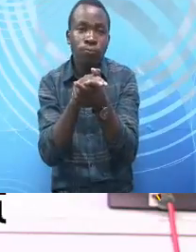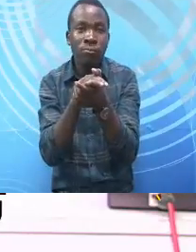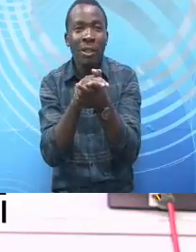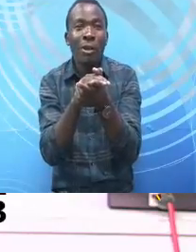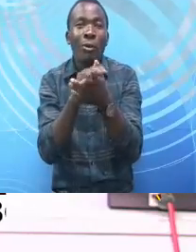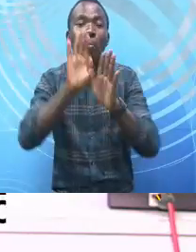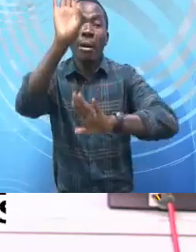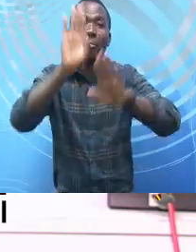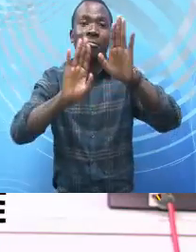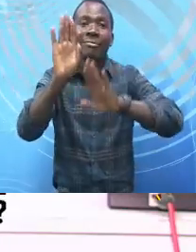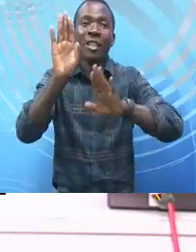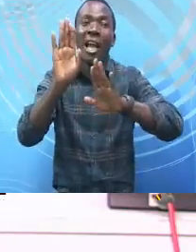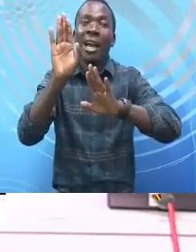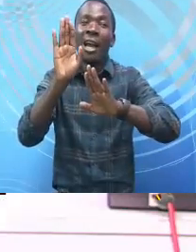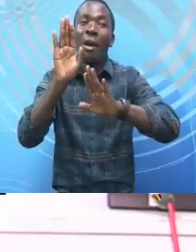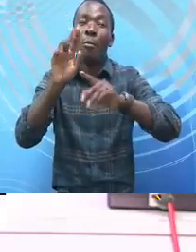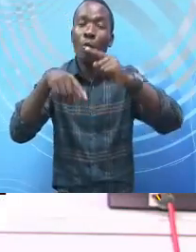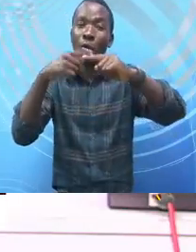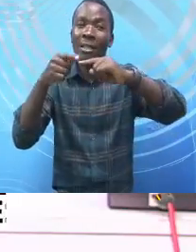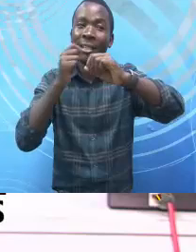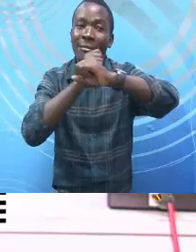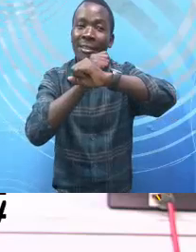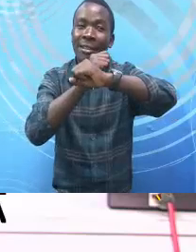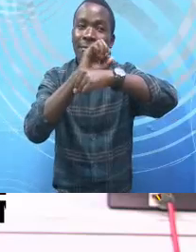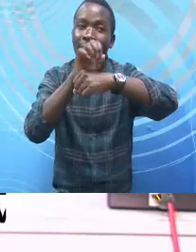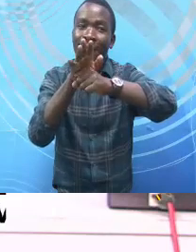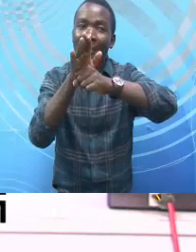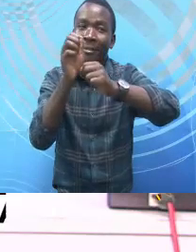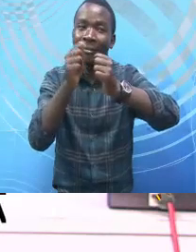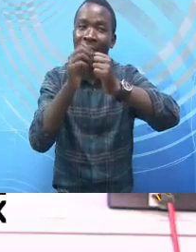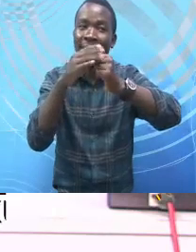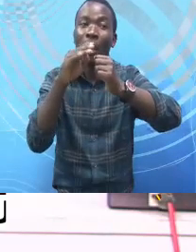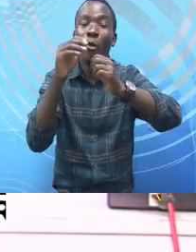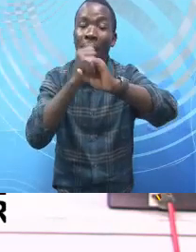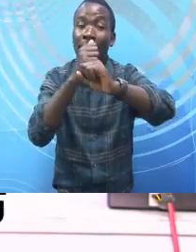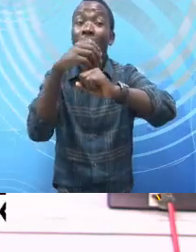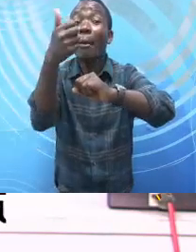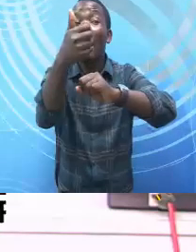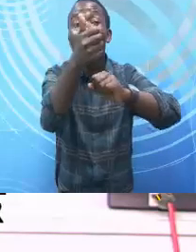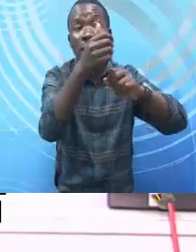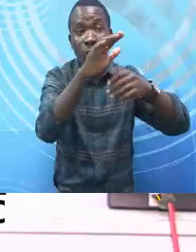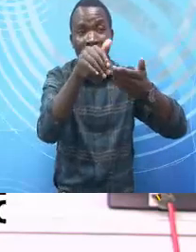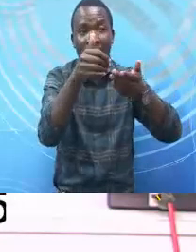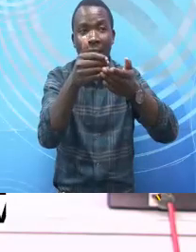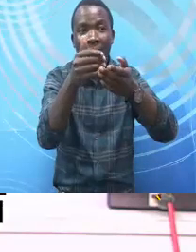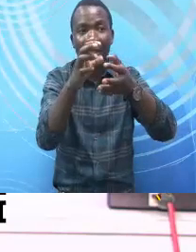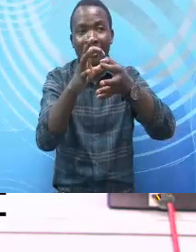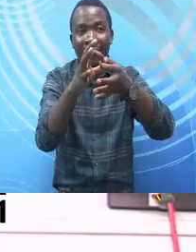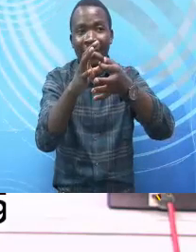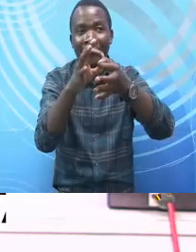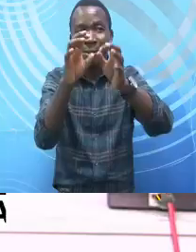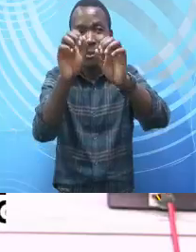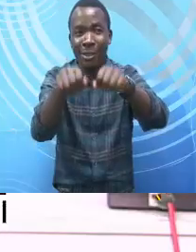uzagukugira uruhare rukomeye mu gukomeza kwirinda icyorezo cya coronavirus ndetse ukayirinda n'abandi kugira ngo twese hamwe dufatanyije